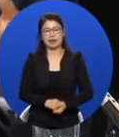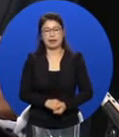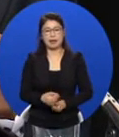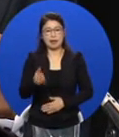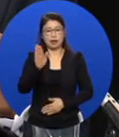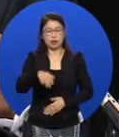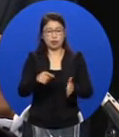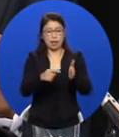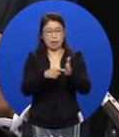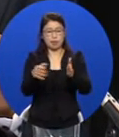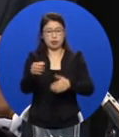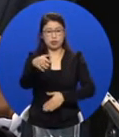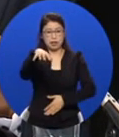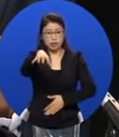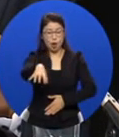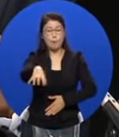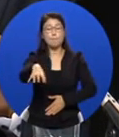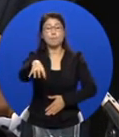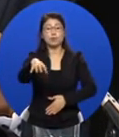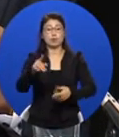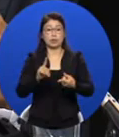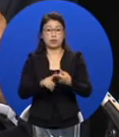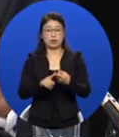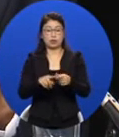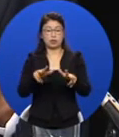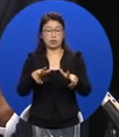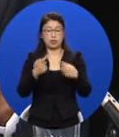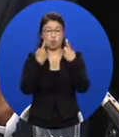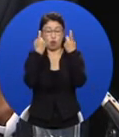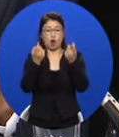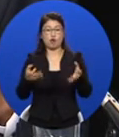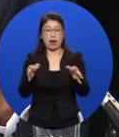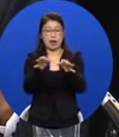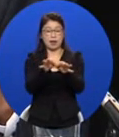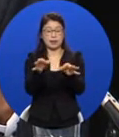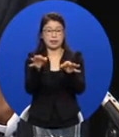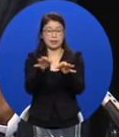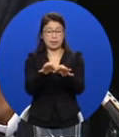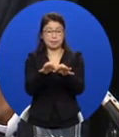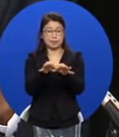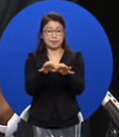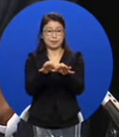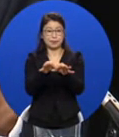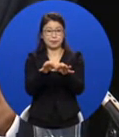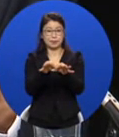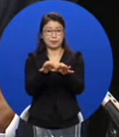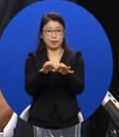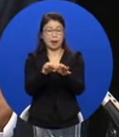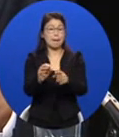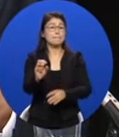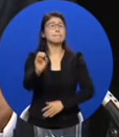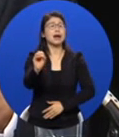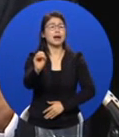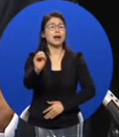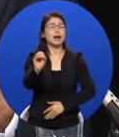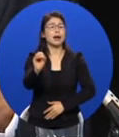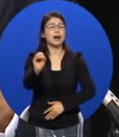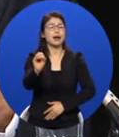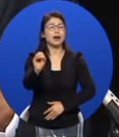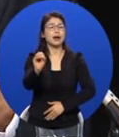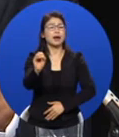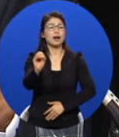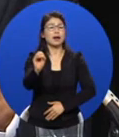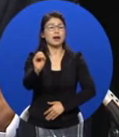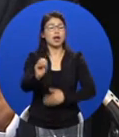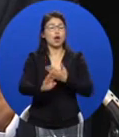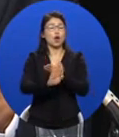그런데 면세점에 대해서는 지금 관광진흥 기금을 하나도 받고 있지 못합니다. 외국인 면세점인